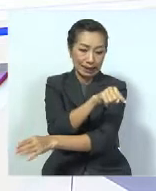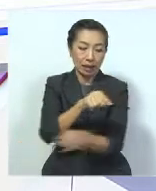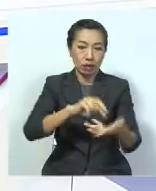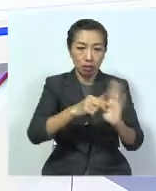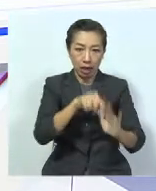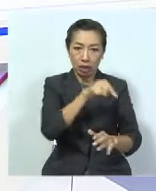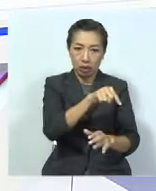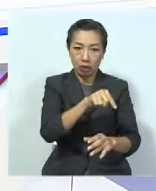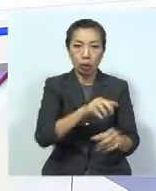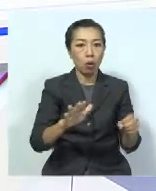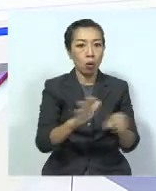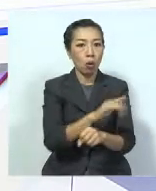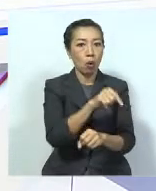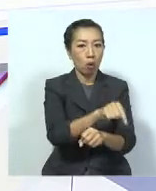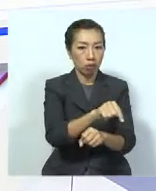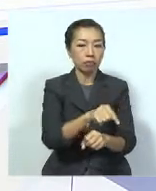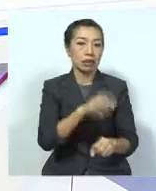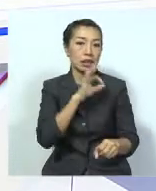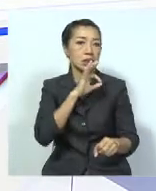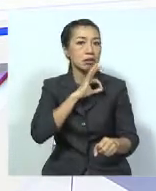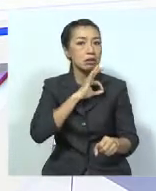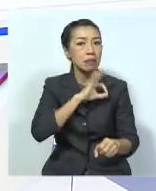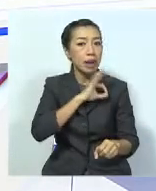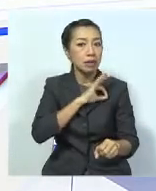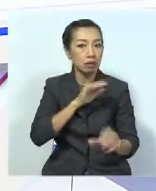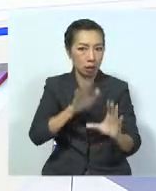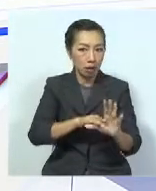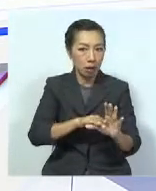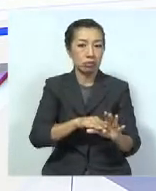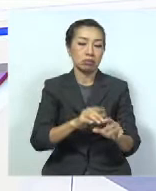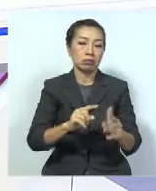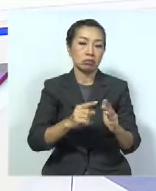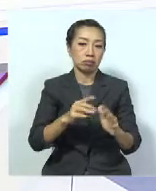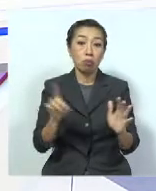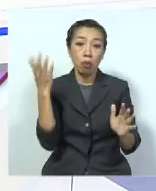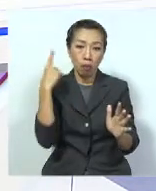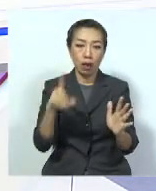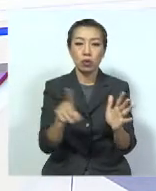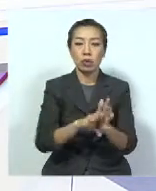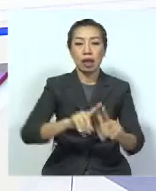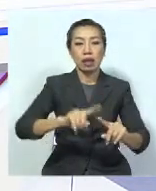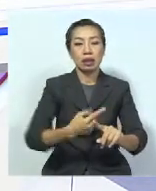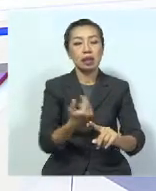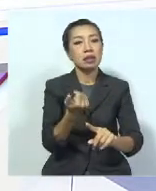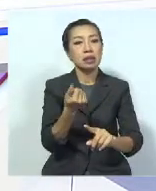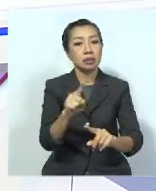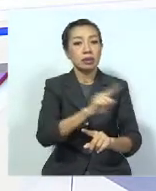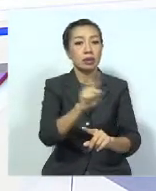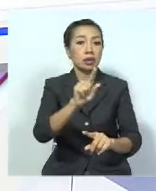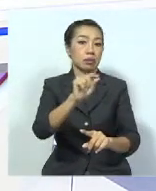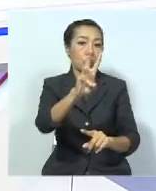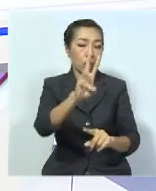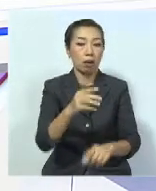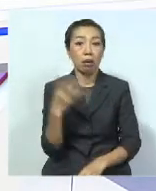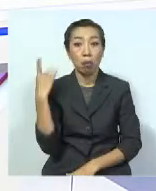2562เนี่ยก็จะต้องสังกัดพรรคให้แล้วเสร็จภายในเมื่อวานนี้ก็คือ26พฤศจิกายนส่งผลให้บรรดาบุคคล